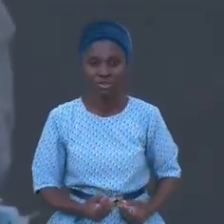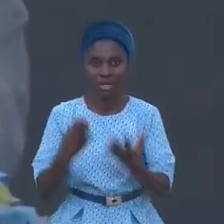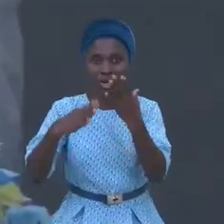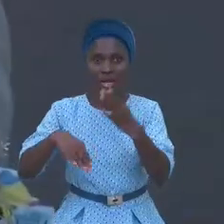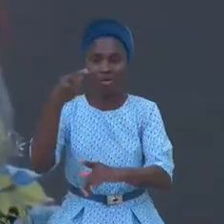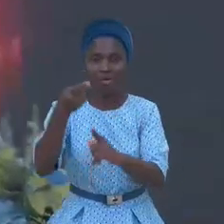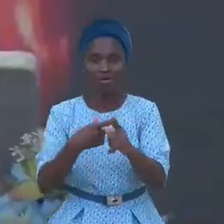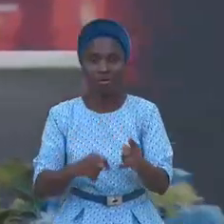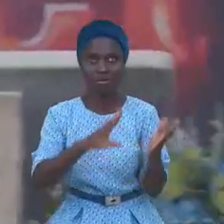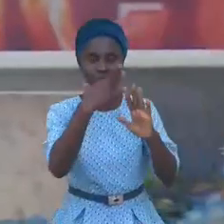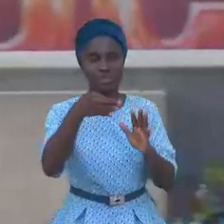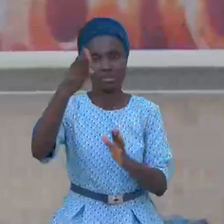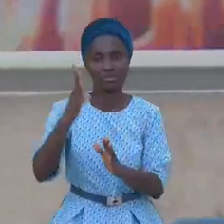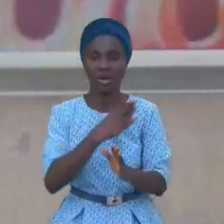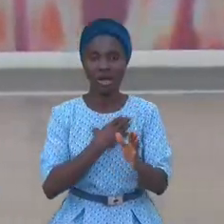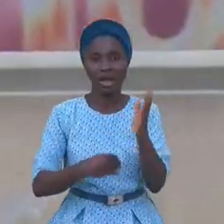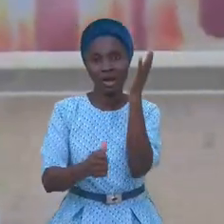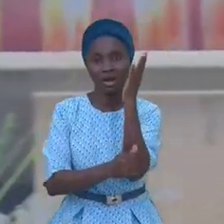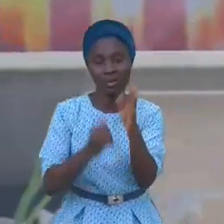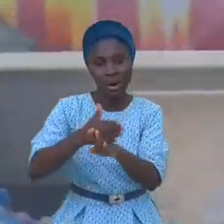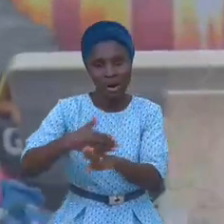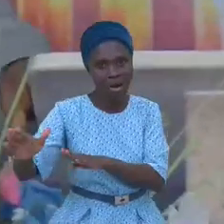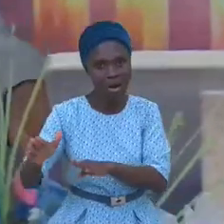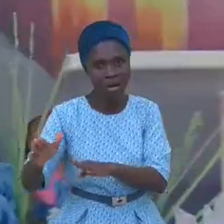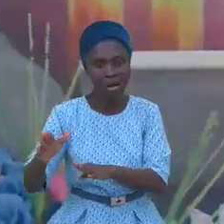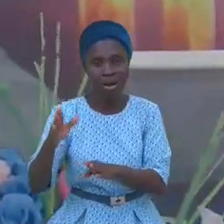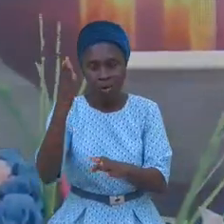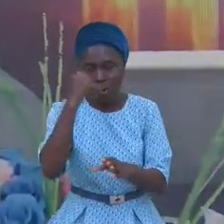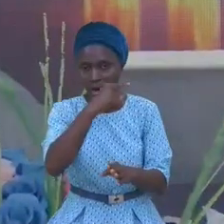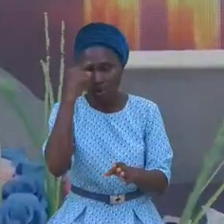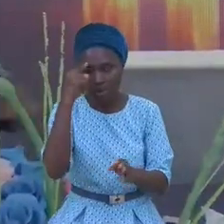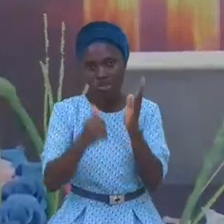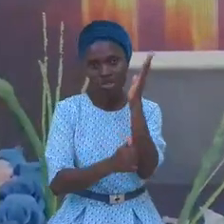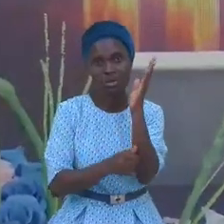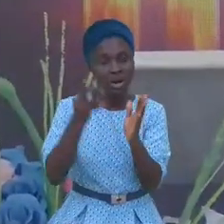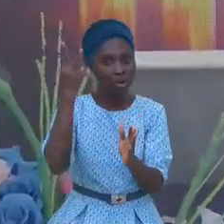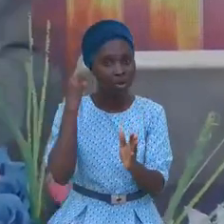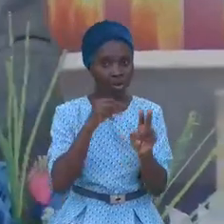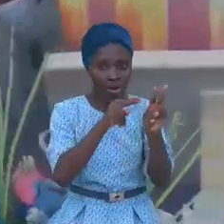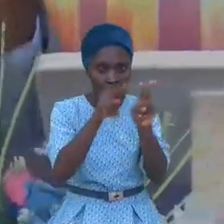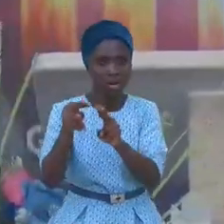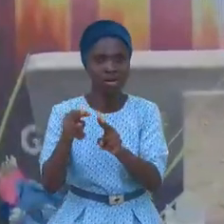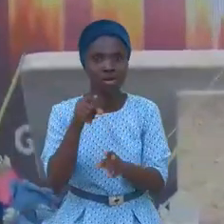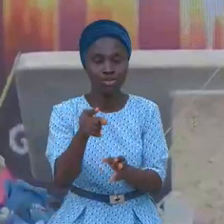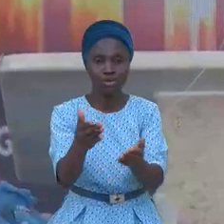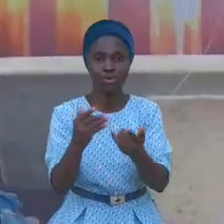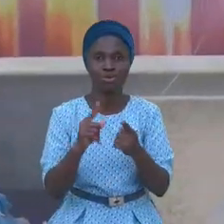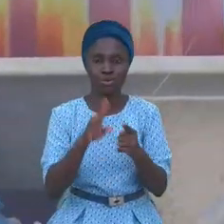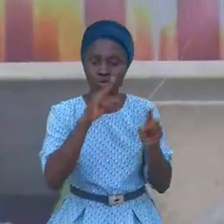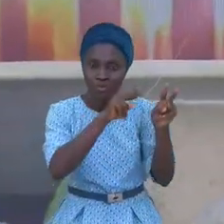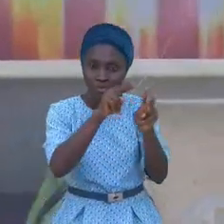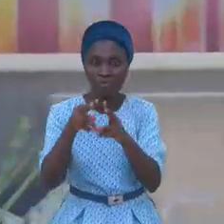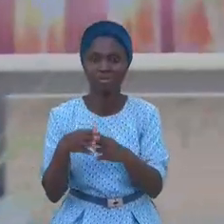parce qu'il était vigilant. Tu dois veiller sur la vision que Dieu a imprimée dans ton